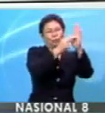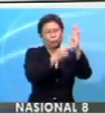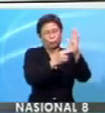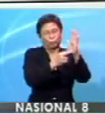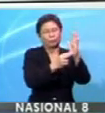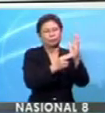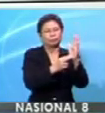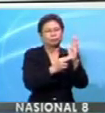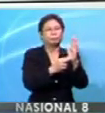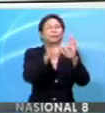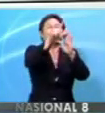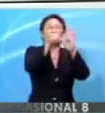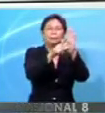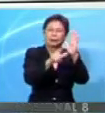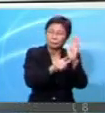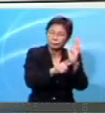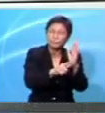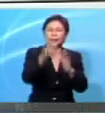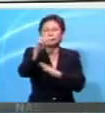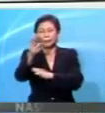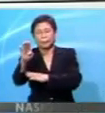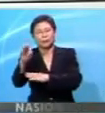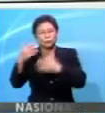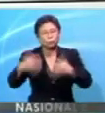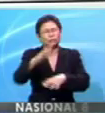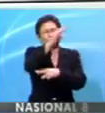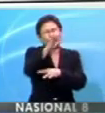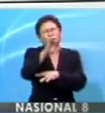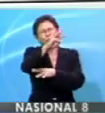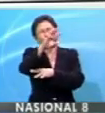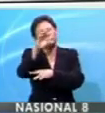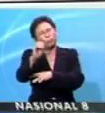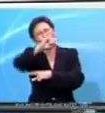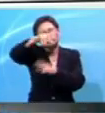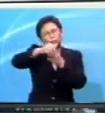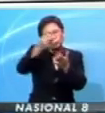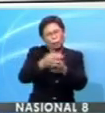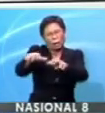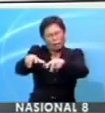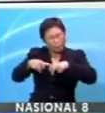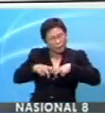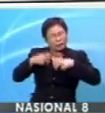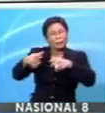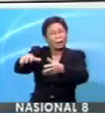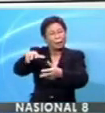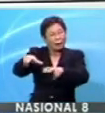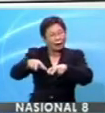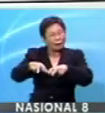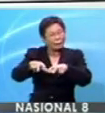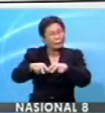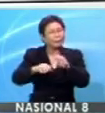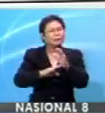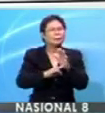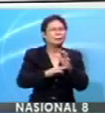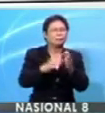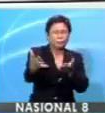ataupun perlembagaan menteri besal dah jawab hampir 767 juta saya dalam bentuk Mar sumbangan pertuuhan pendapat